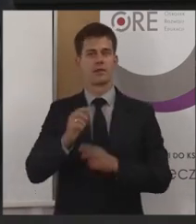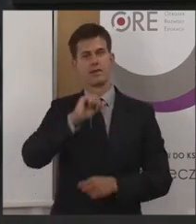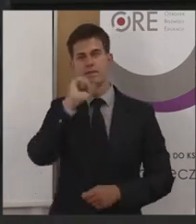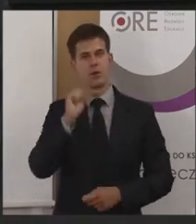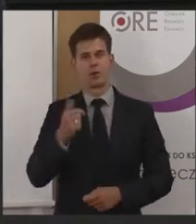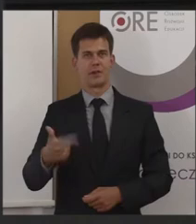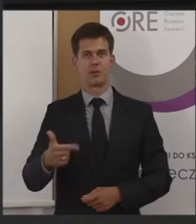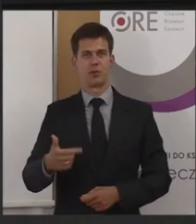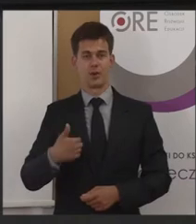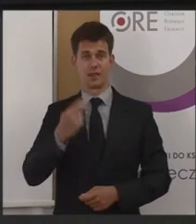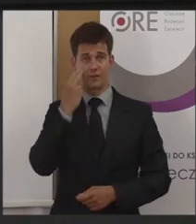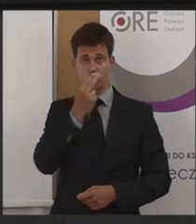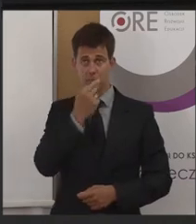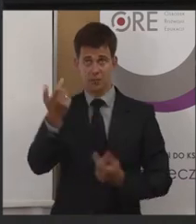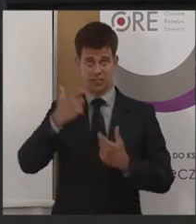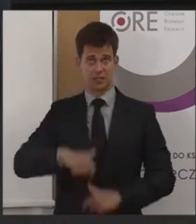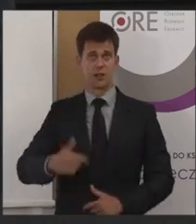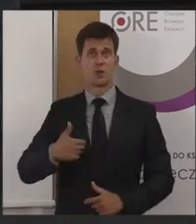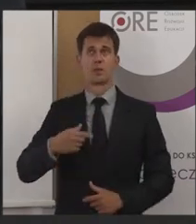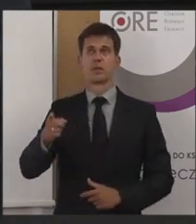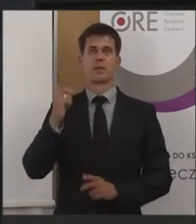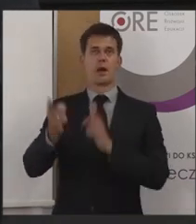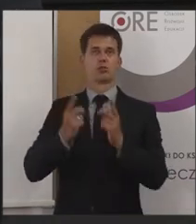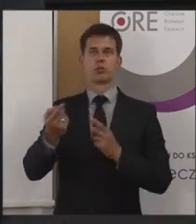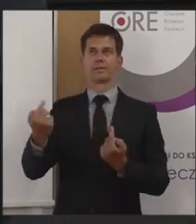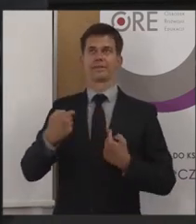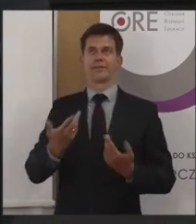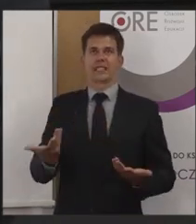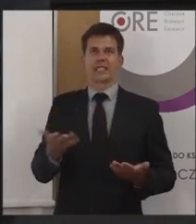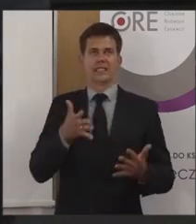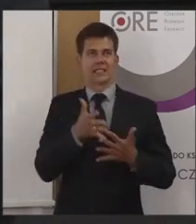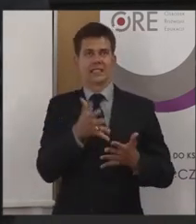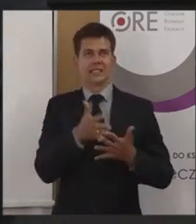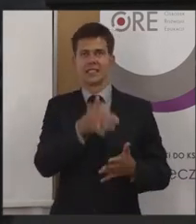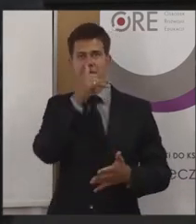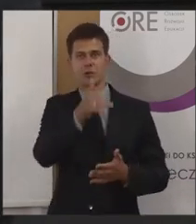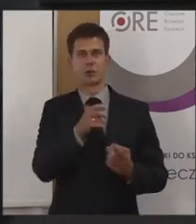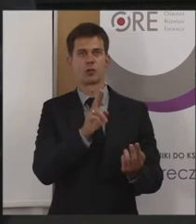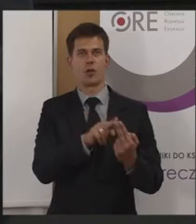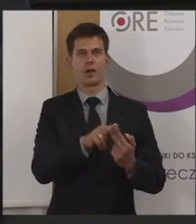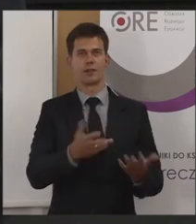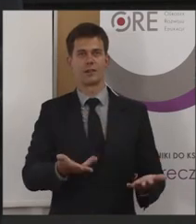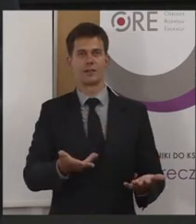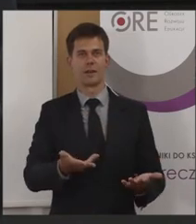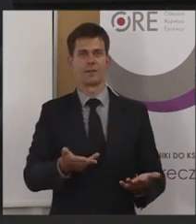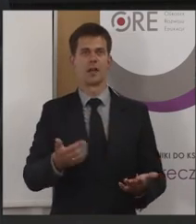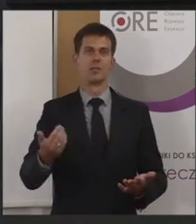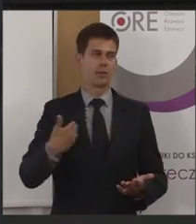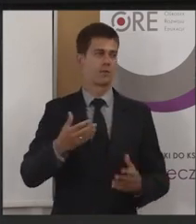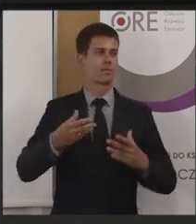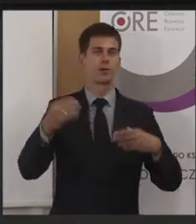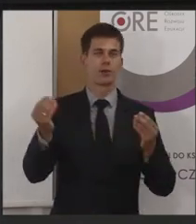takiemu uczniowi jak ja. Byli otwarci, mieli dużo chęci, natomiast zdobywaliśmy wspólnie gdzieś tą